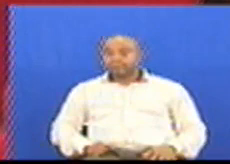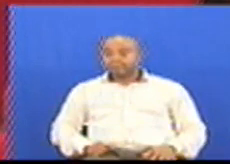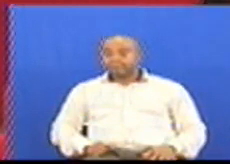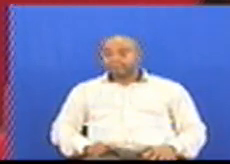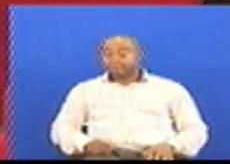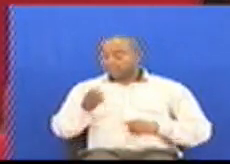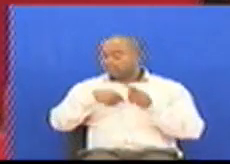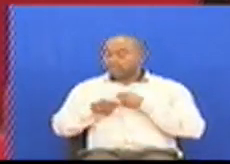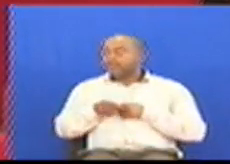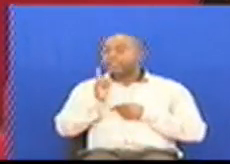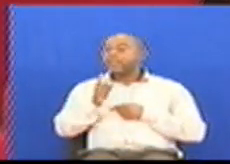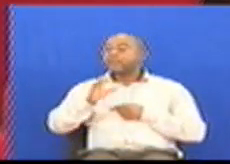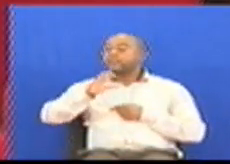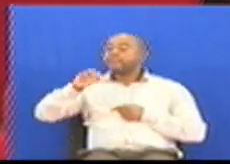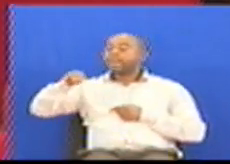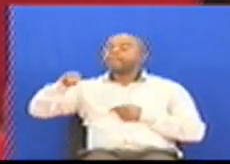ilani hii